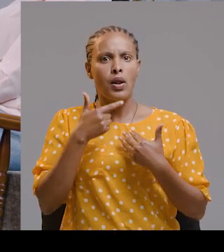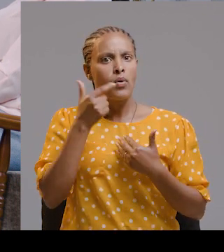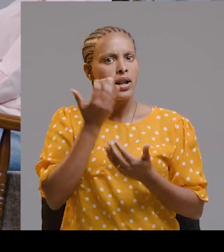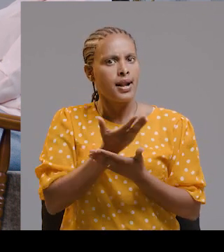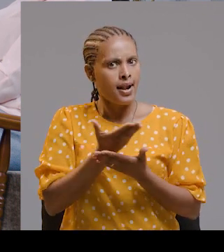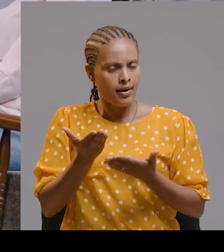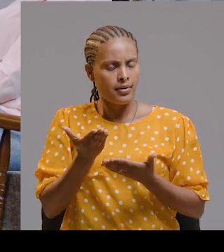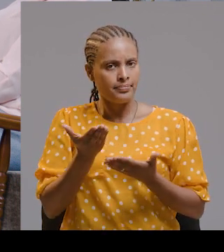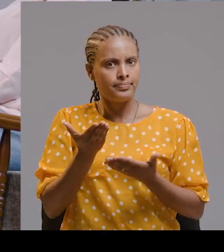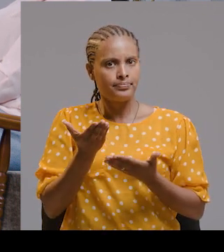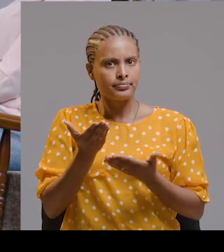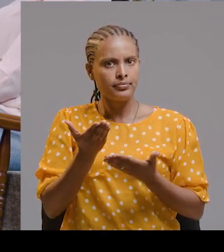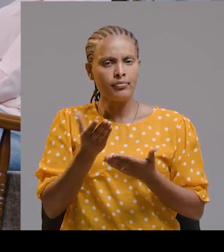ነገር